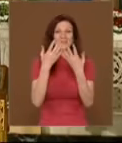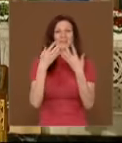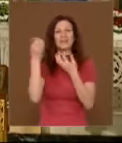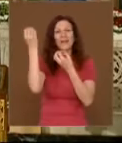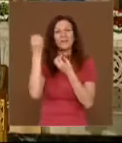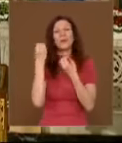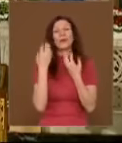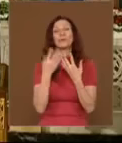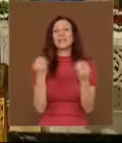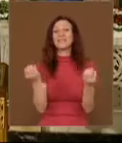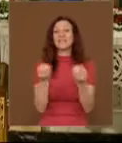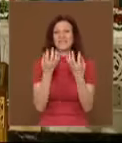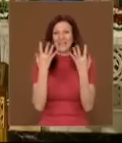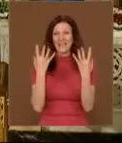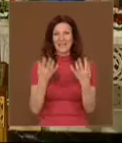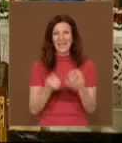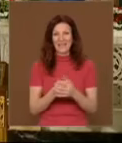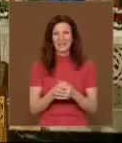светлина.